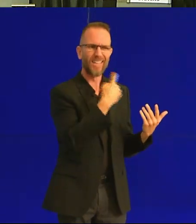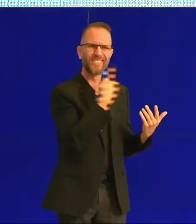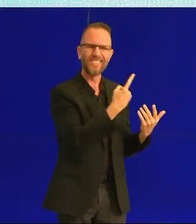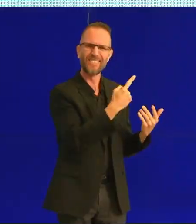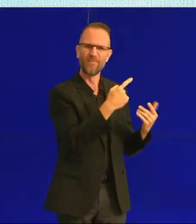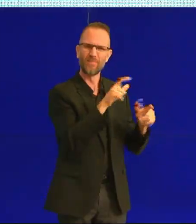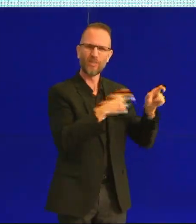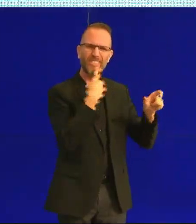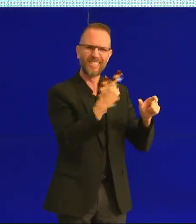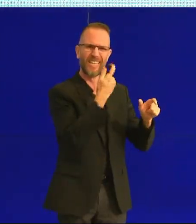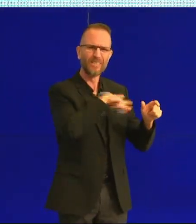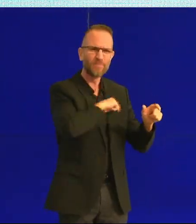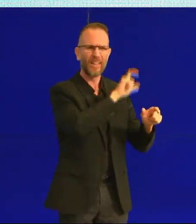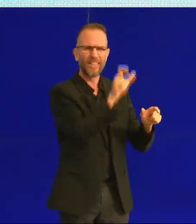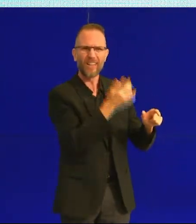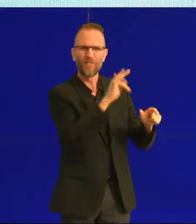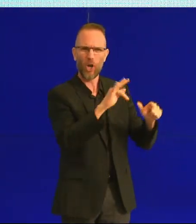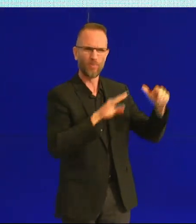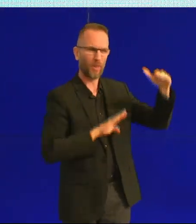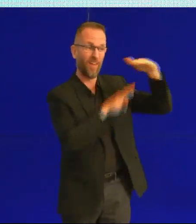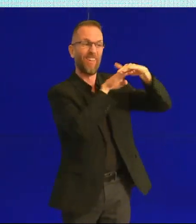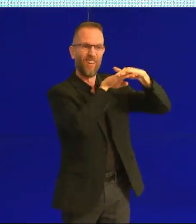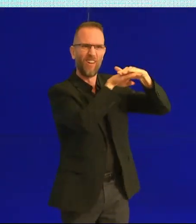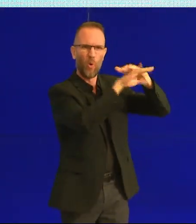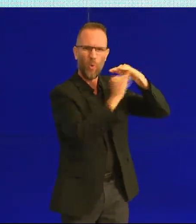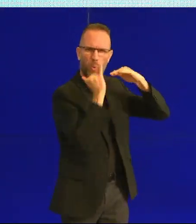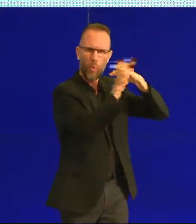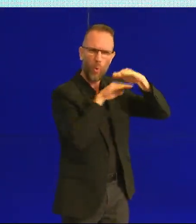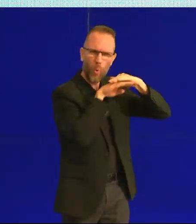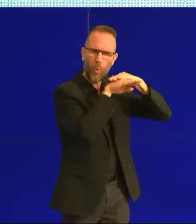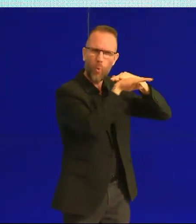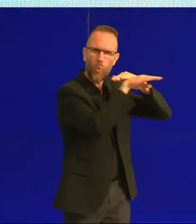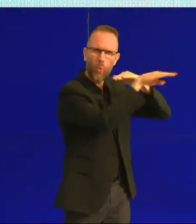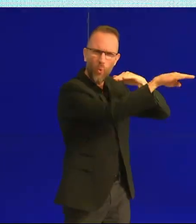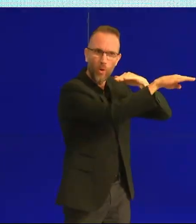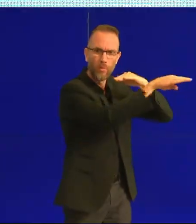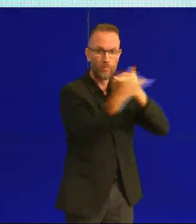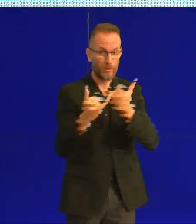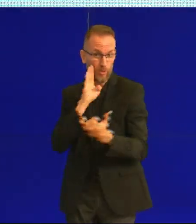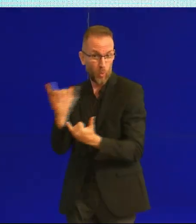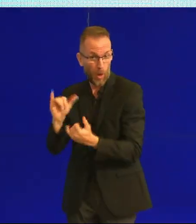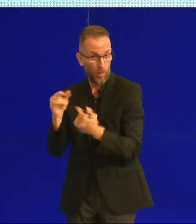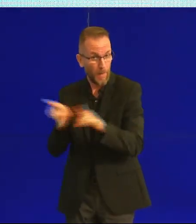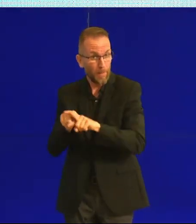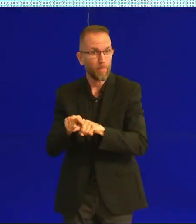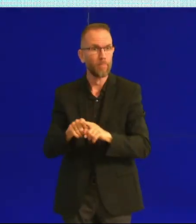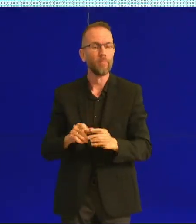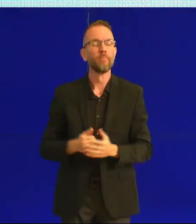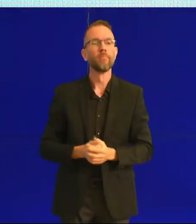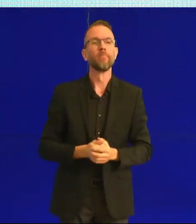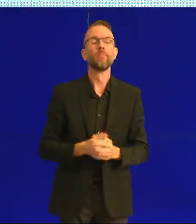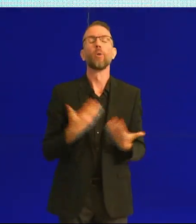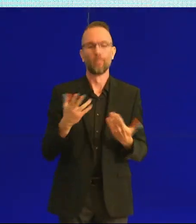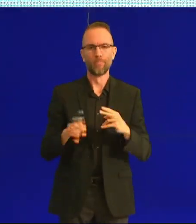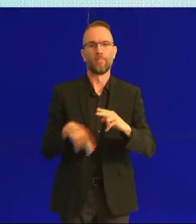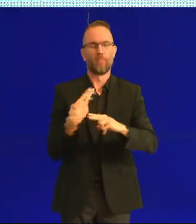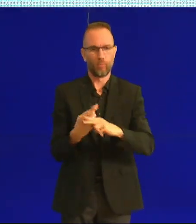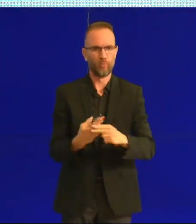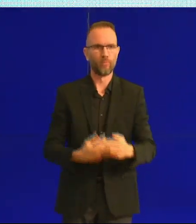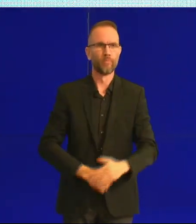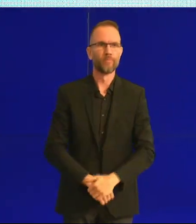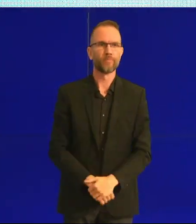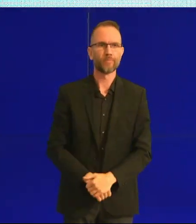la situation en belgique ce qu'on observe en termes d'hospitalisation par exemple montre non pas un plateau mais une diminution